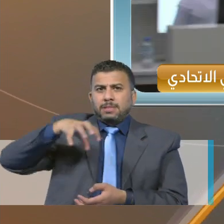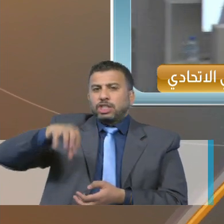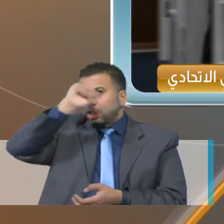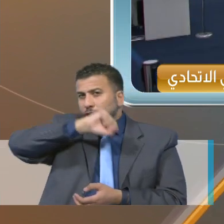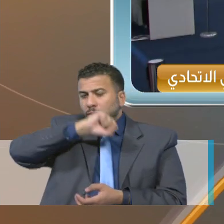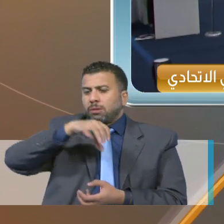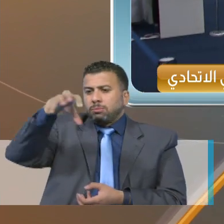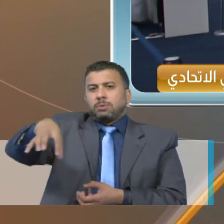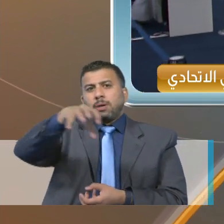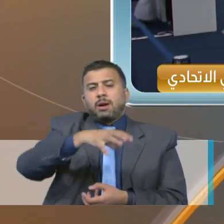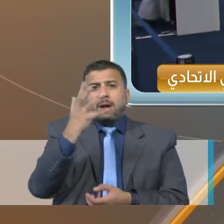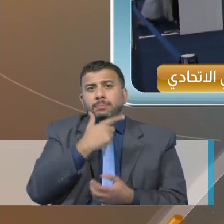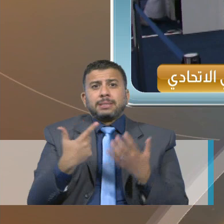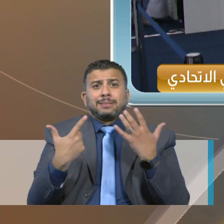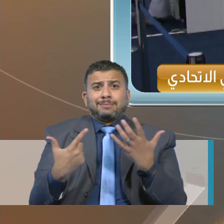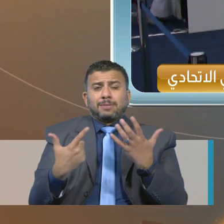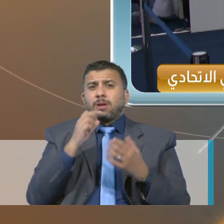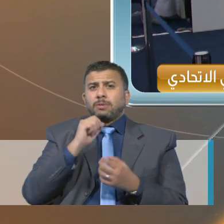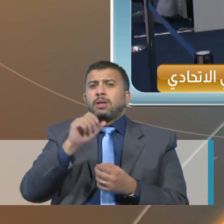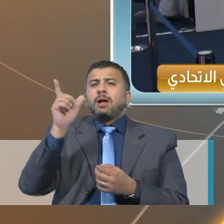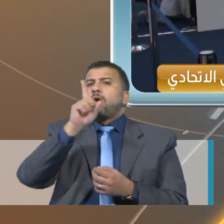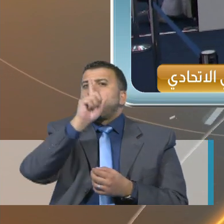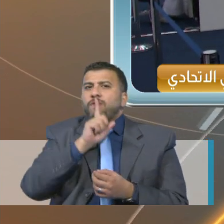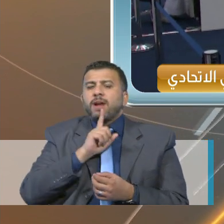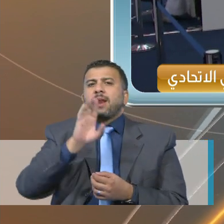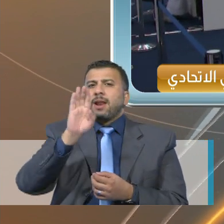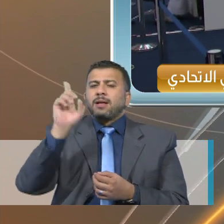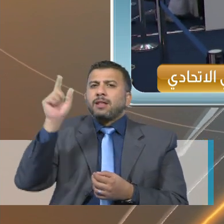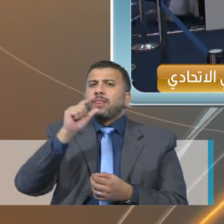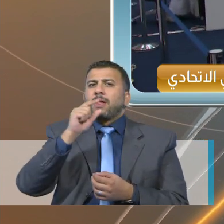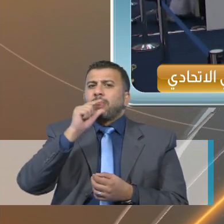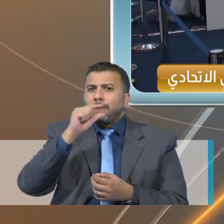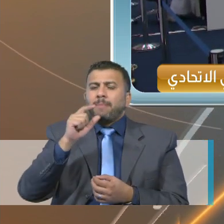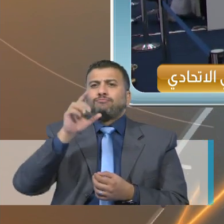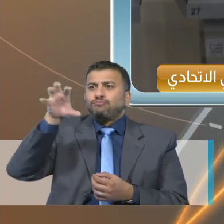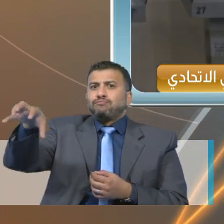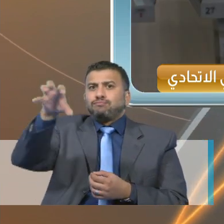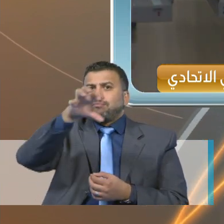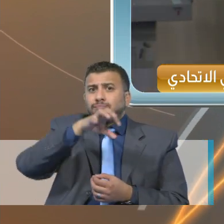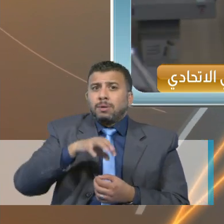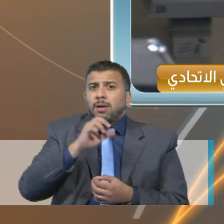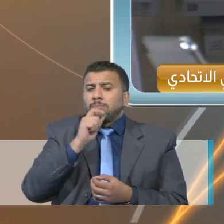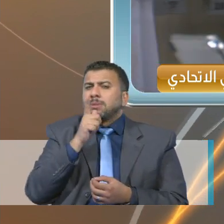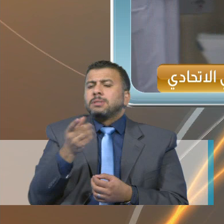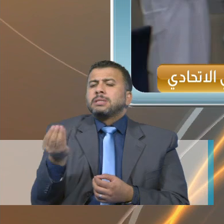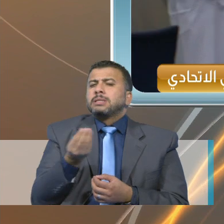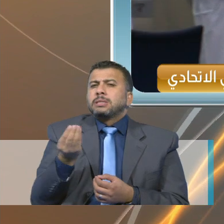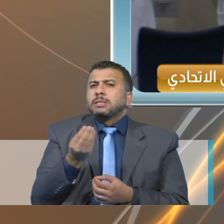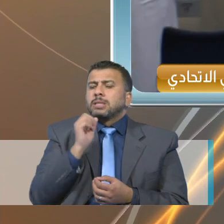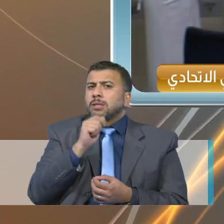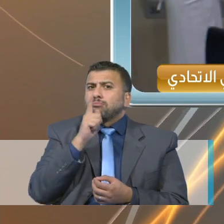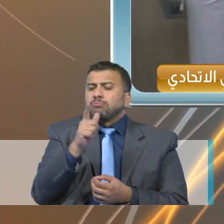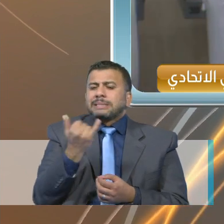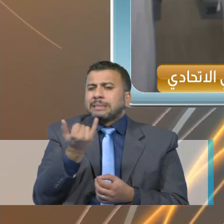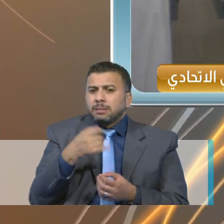الشارقة والمنطقة الوسطى والشرقية. حرصنا في تحديد مواقعها قرب وسهولة وصول الناخبين